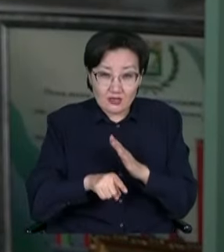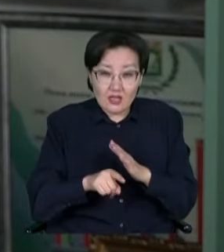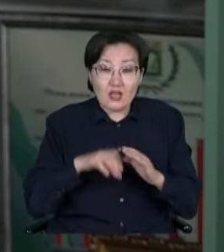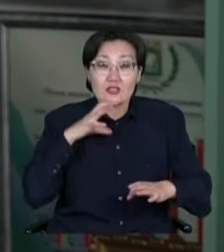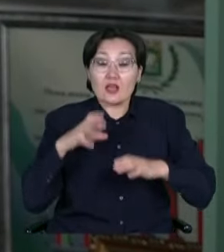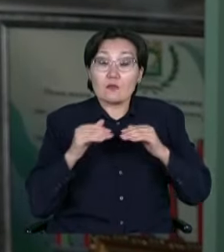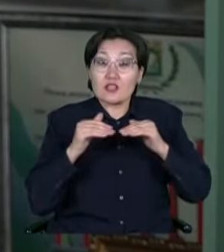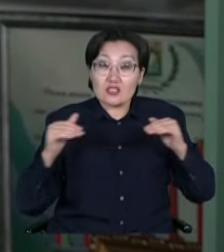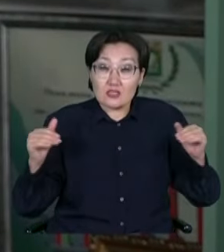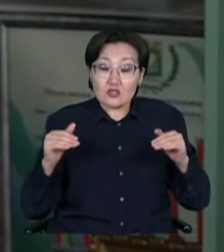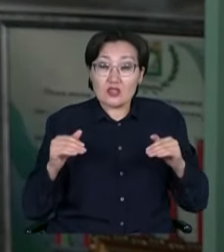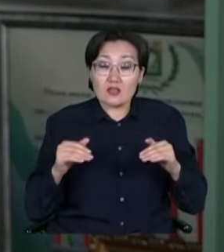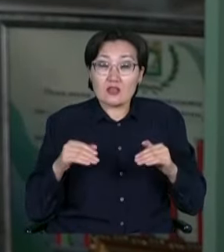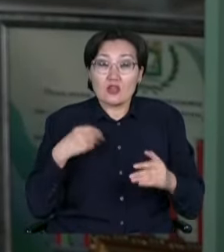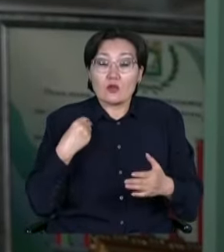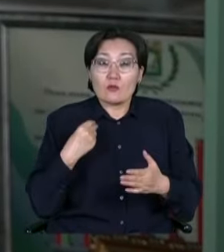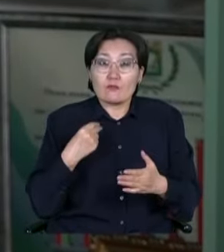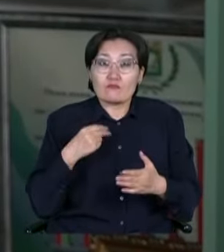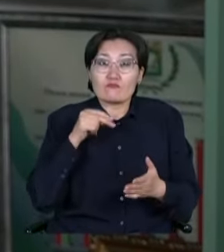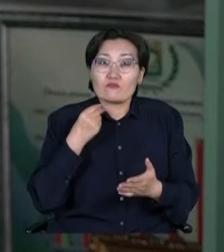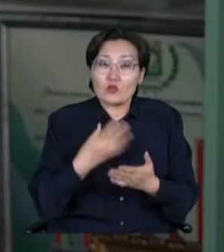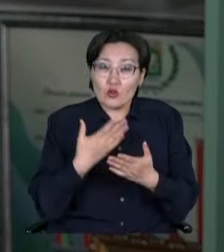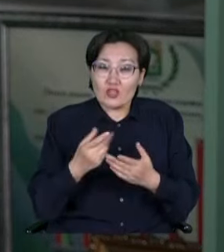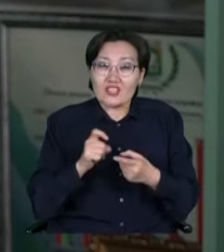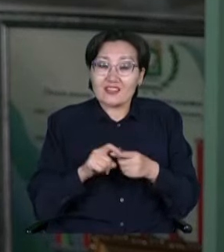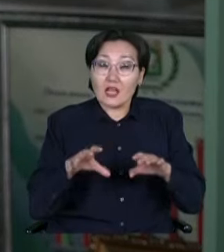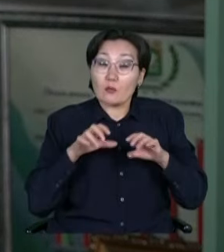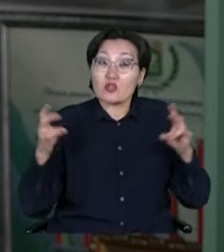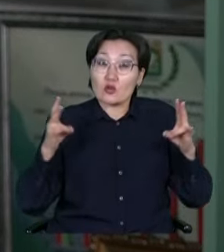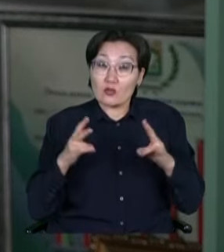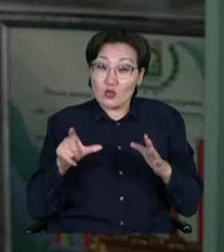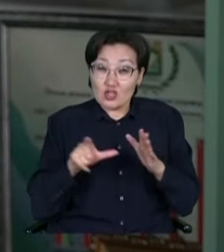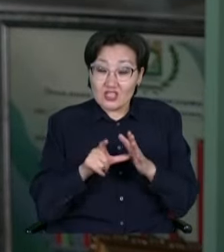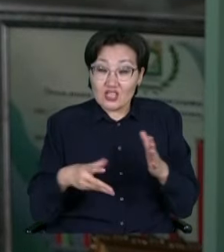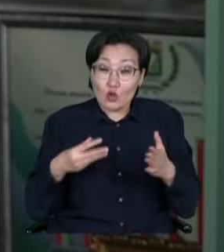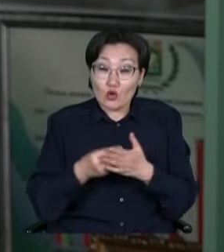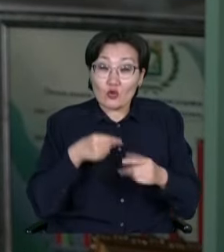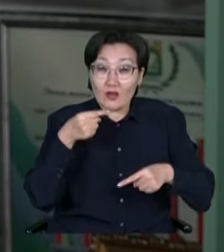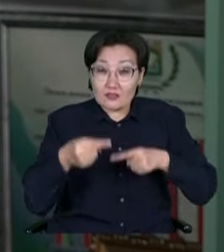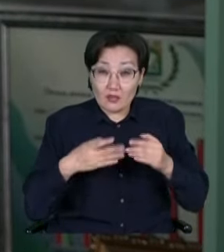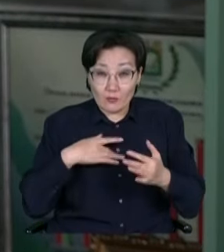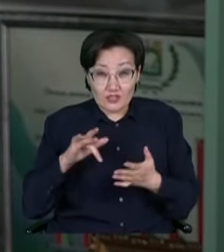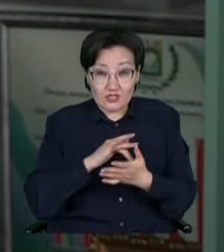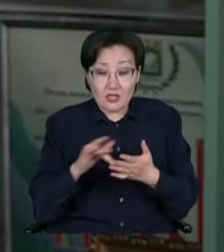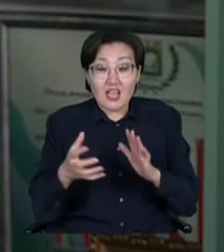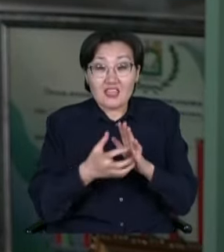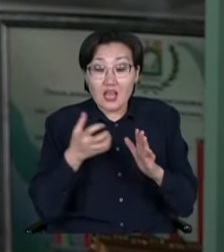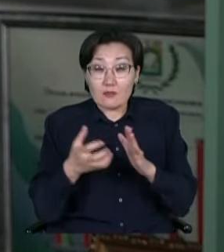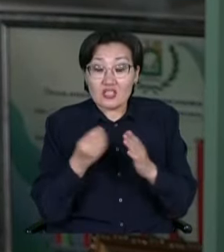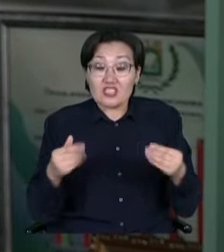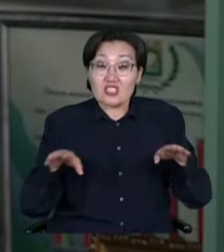әлемдік дәрежедегі де құндылық ретінде қабылдау керек деп есептеймін. Өйткені салықты төлеу арқылы біз бюджеттің тапшылығын жабамыз